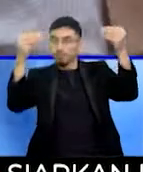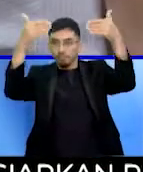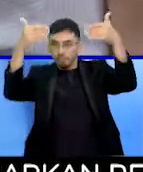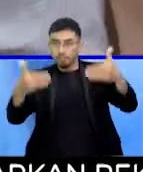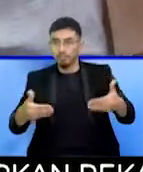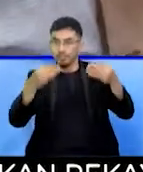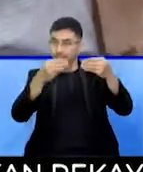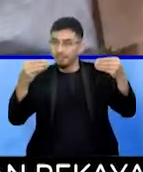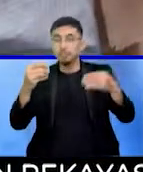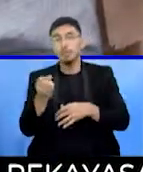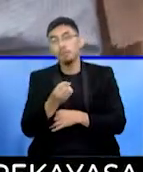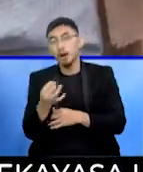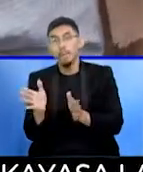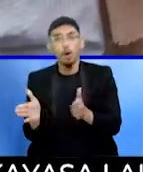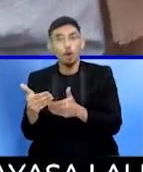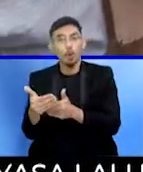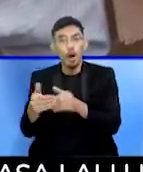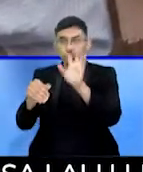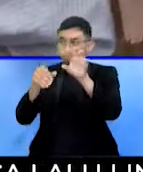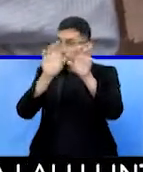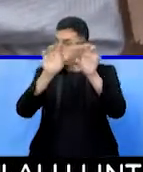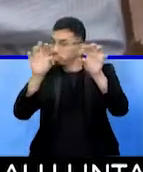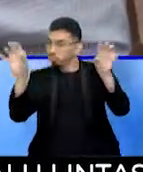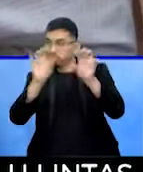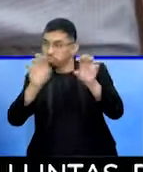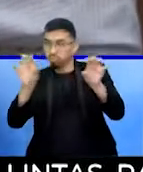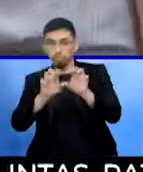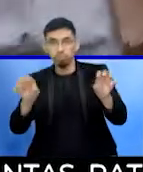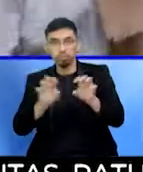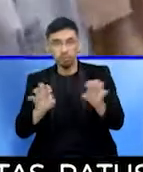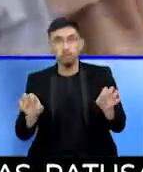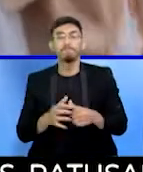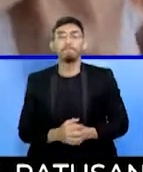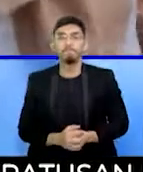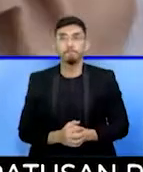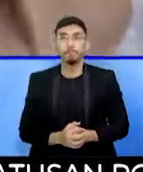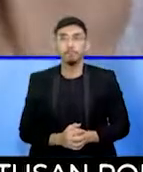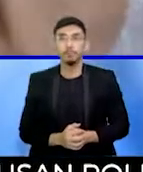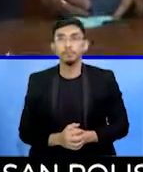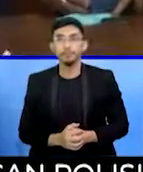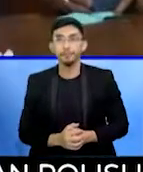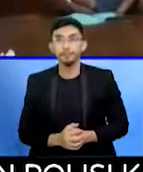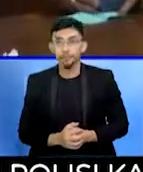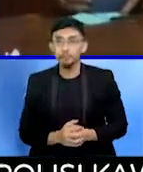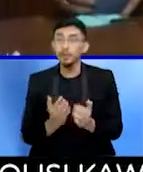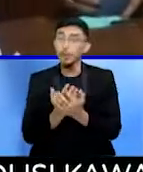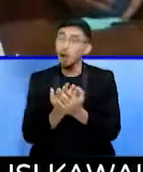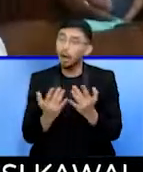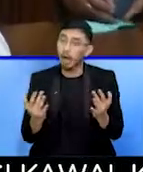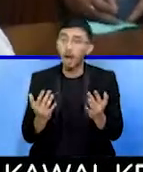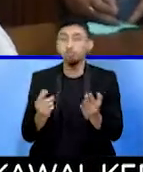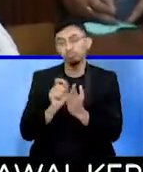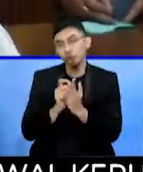ataupun beberapa sudut di salah satu Gedung Pakuan yang ada di sini. Kemudian mereka diperbolehkan untuk masuk ke gedung yang